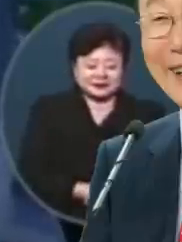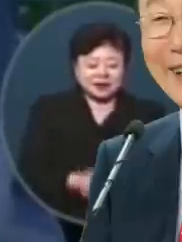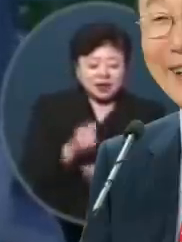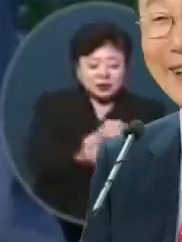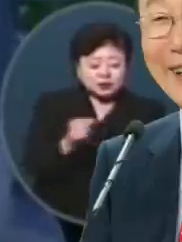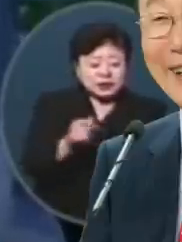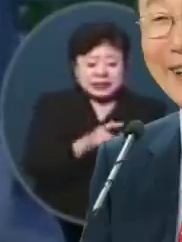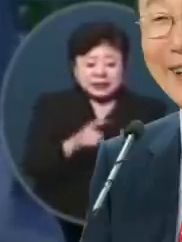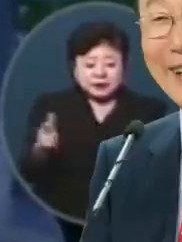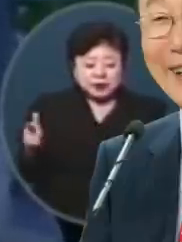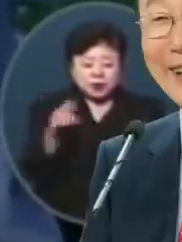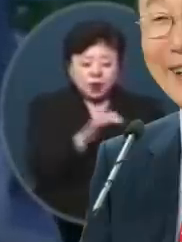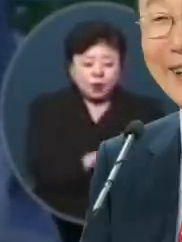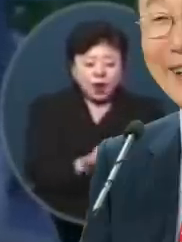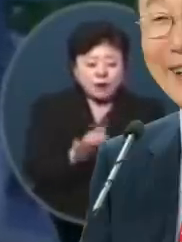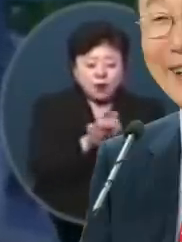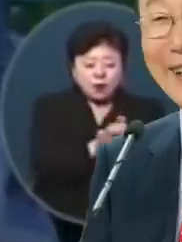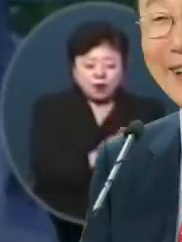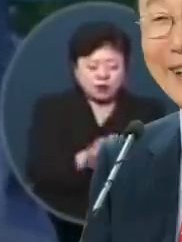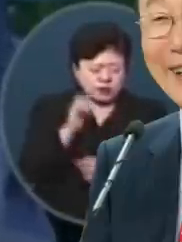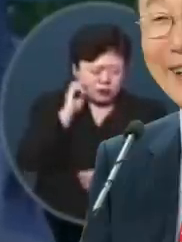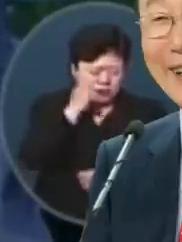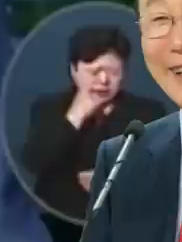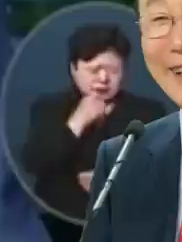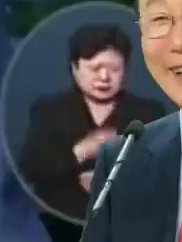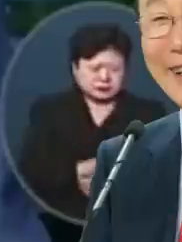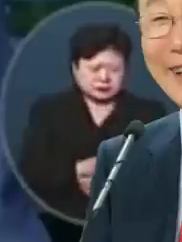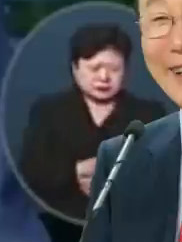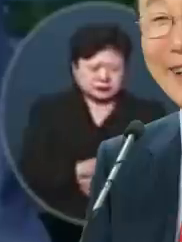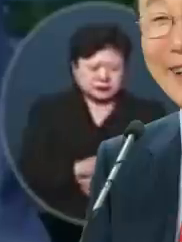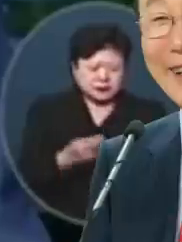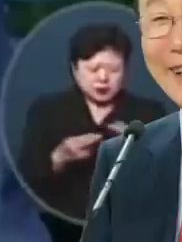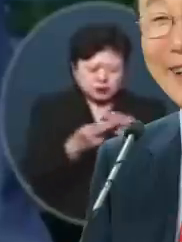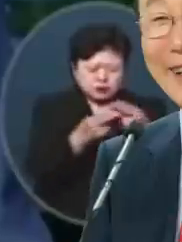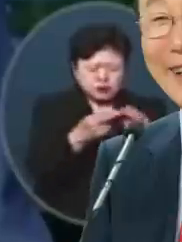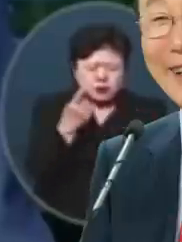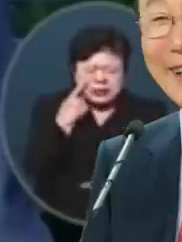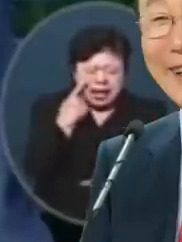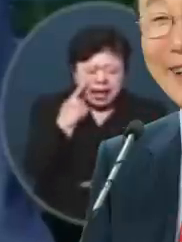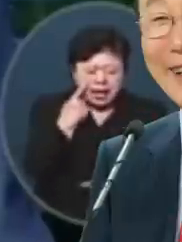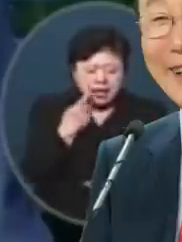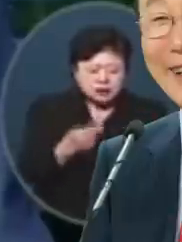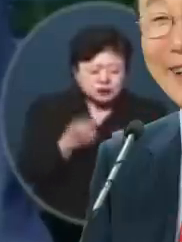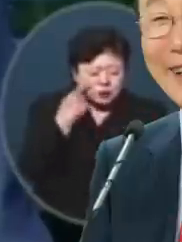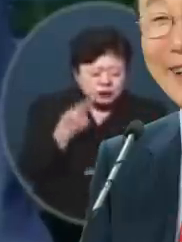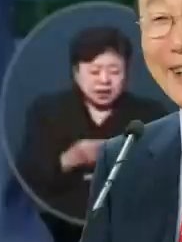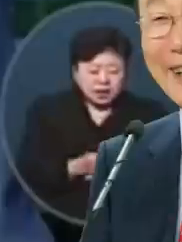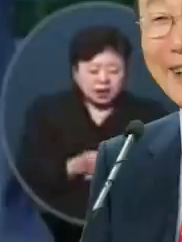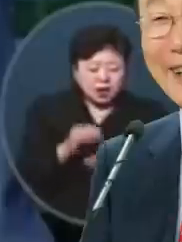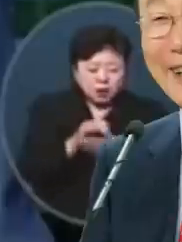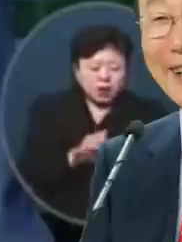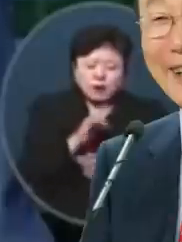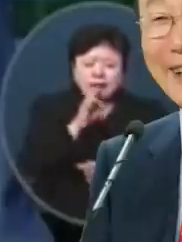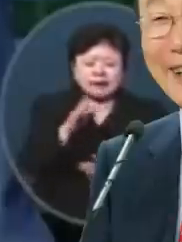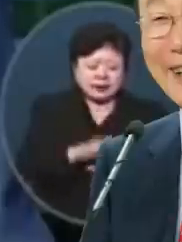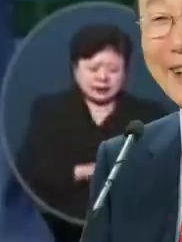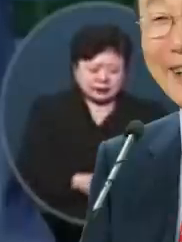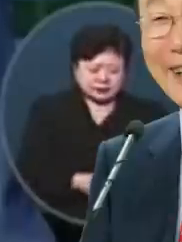용서하지 않으면 화목이 안 되는 것입니다. 너 두고 보자, 두고 보자 하고는 화목이 절대로 안 되는